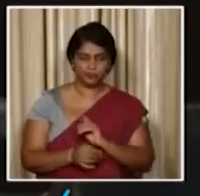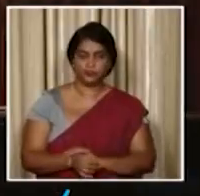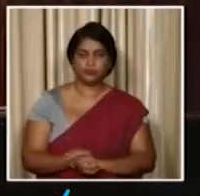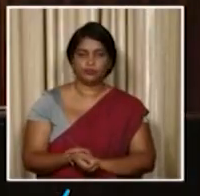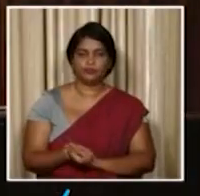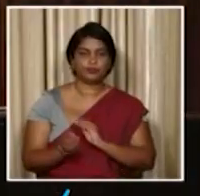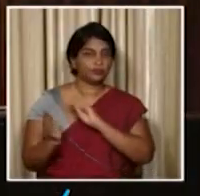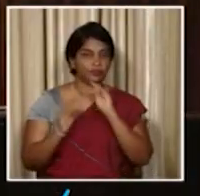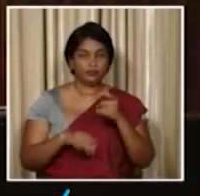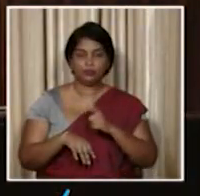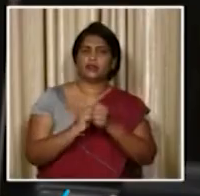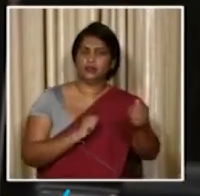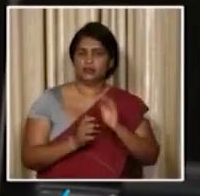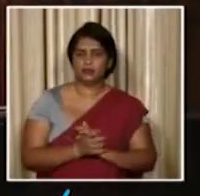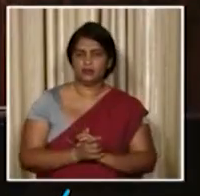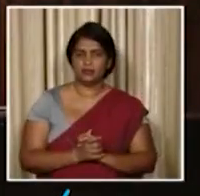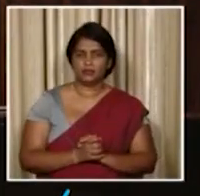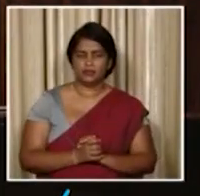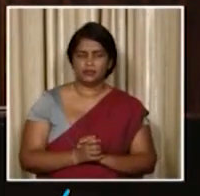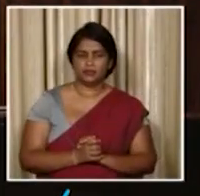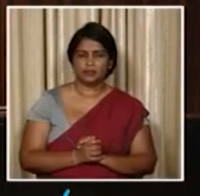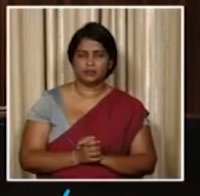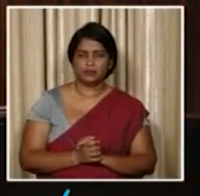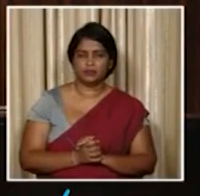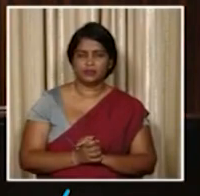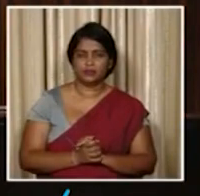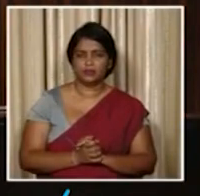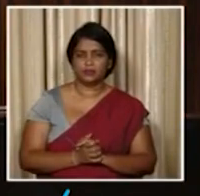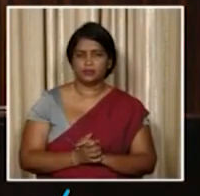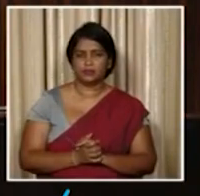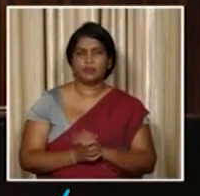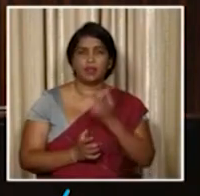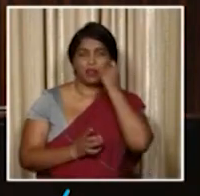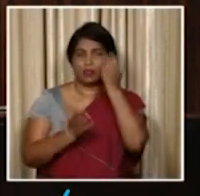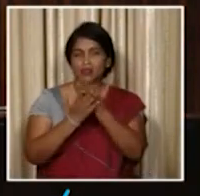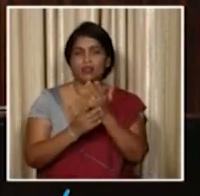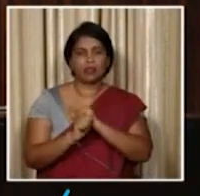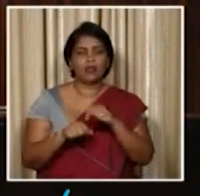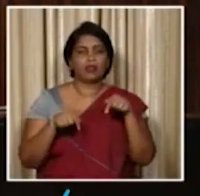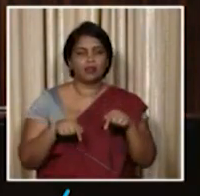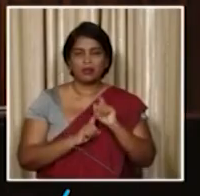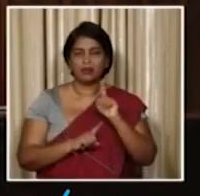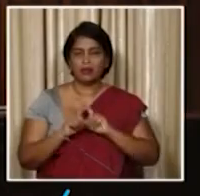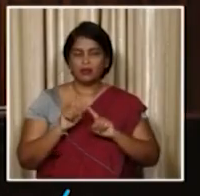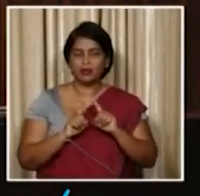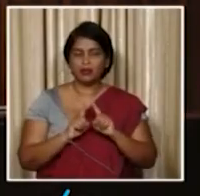සභාව කල් තැබීම අවස්ථාවේ යෝජනාව යෝජනා ඉදිරිපත් කරන ගරු මන්ත්‍රීතුමා සභාවේ නොසිටින් නිසා අද දින සභාව